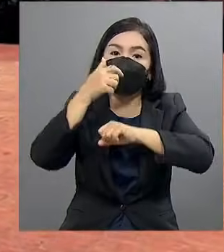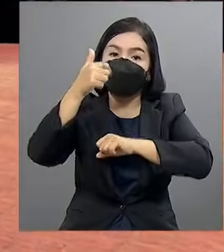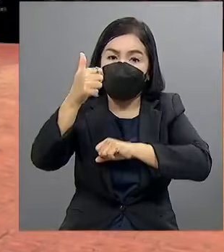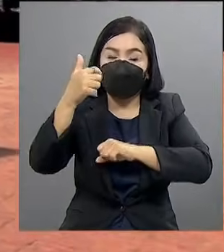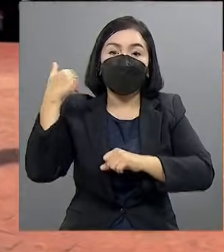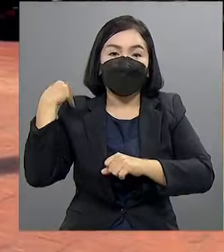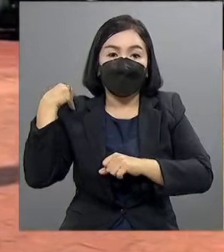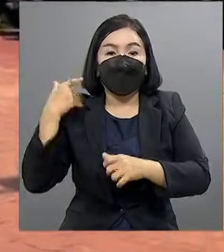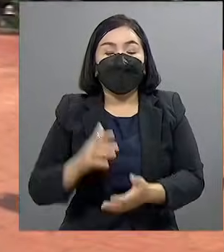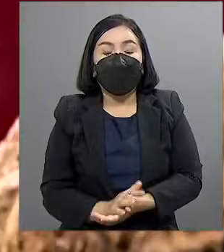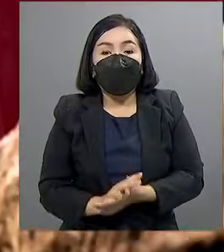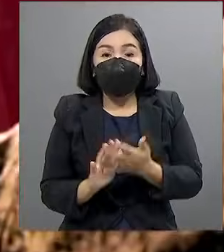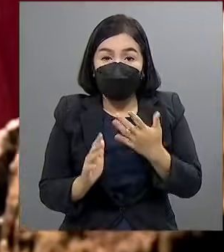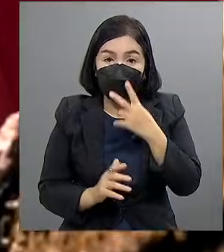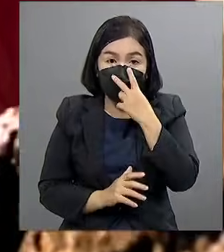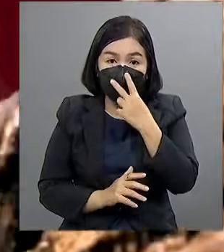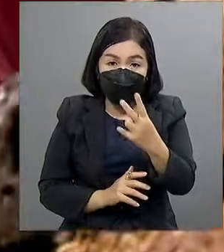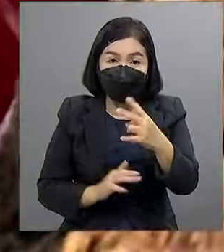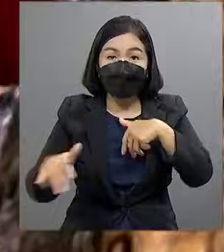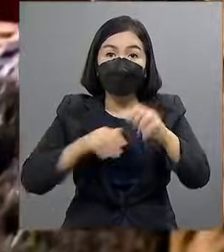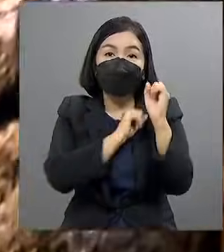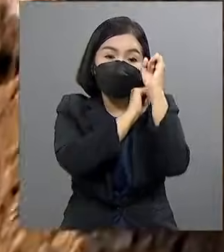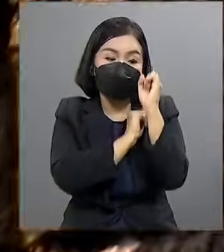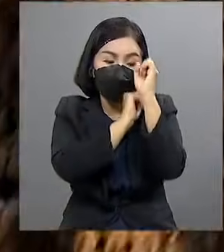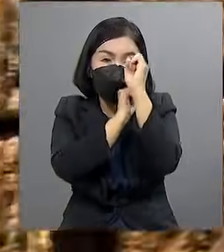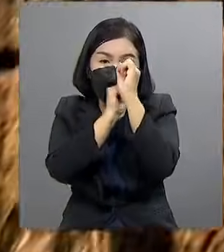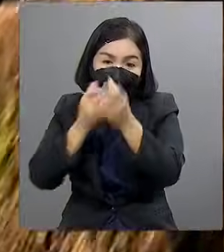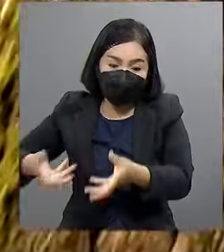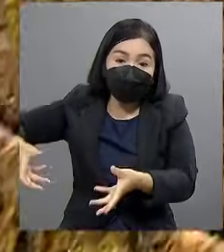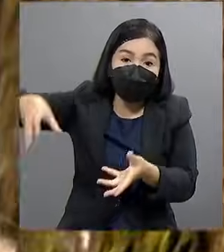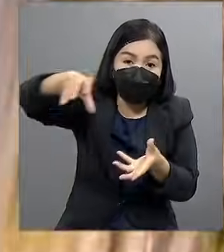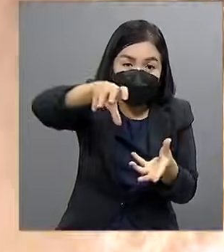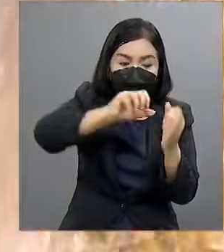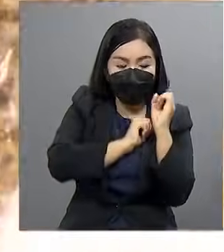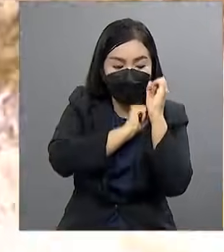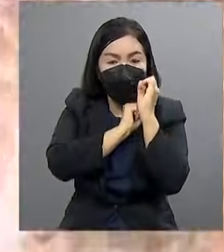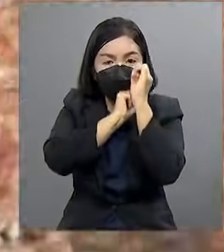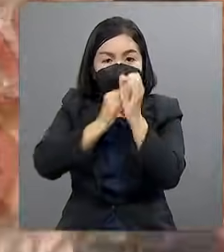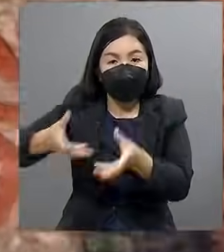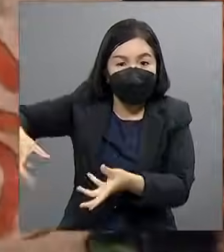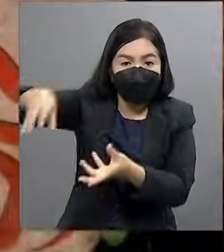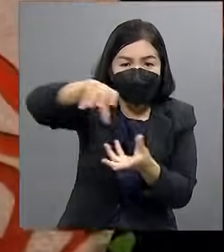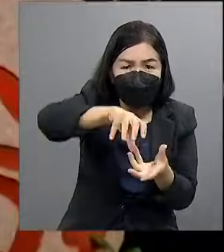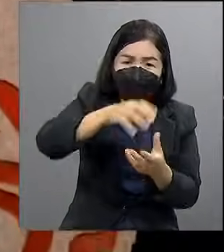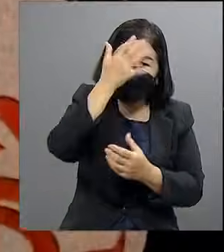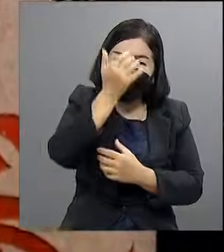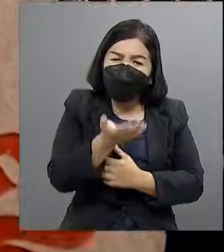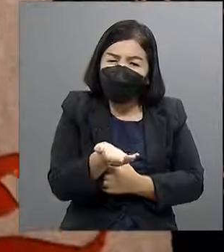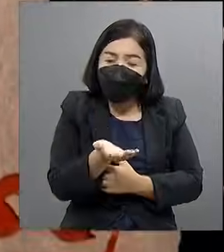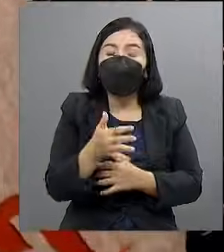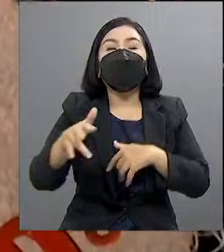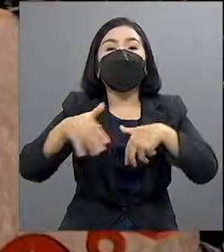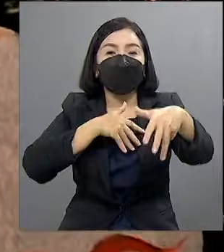และที่เราเห็นว่ามีผู้คนหาบน้ำมาเทใส่สระน้ำอยู่นั้นเป็นเพราะที่วัดโพเก้าต้นแห่งนี้ยังมีสระน้ำศักดิ์สิ